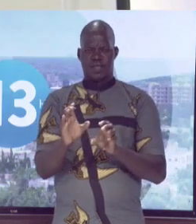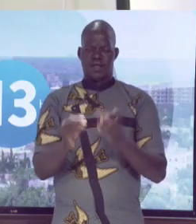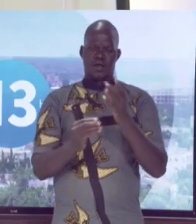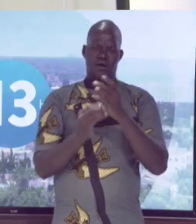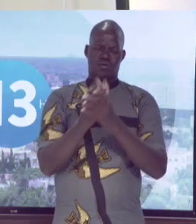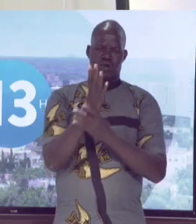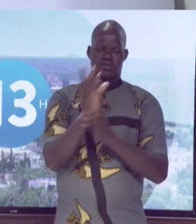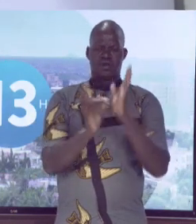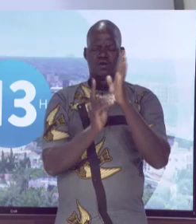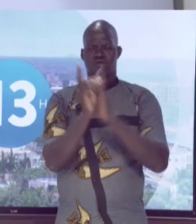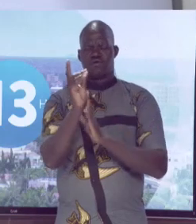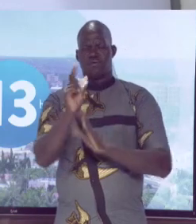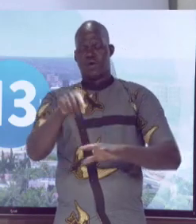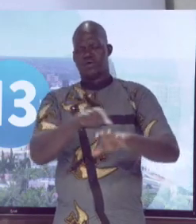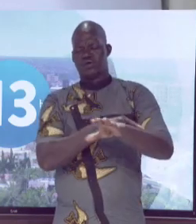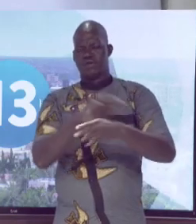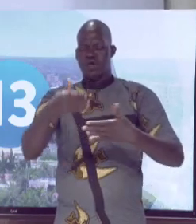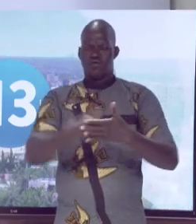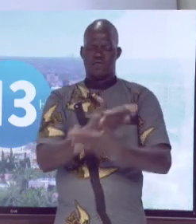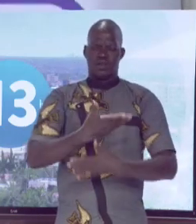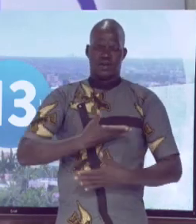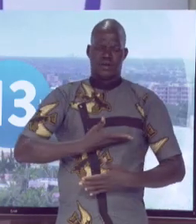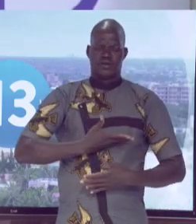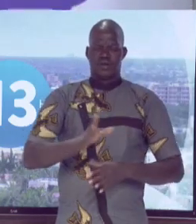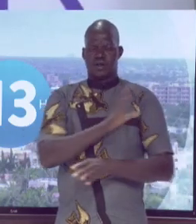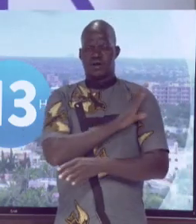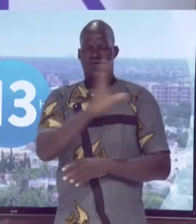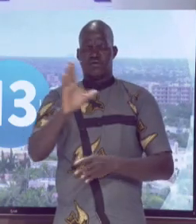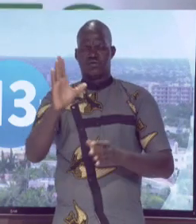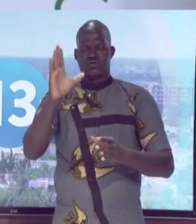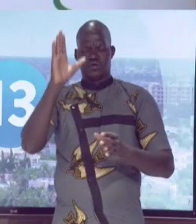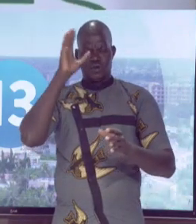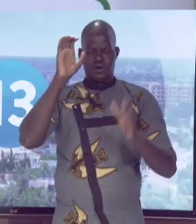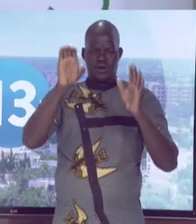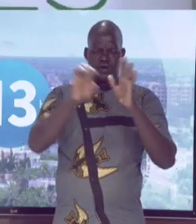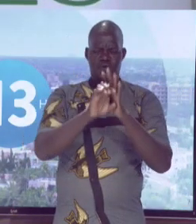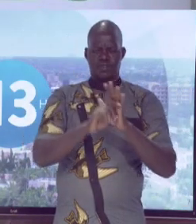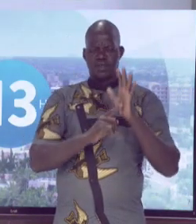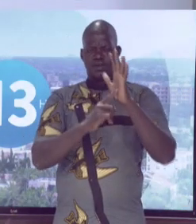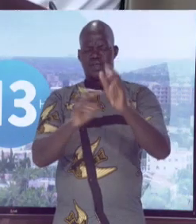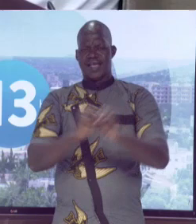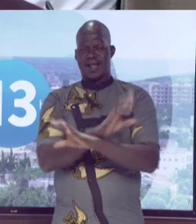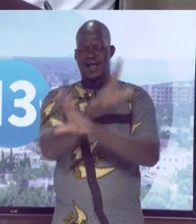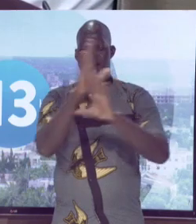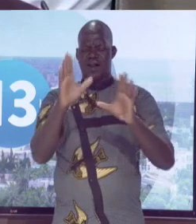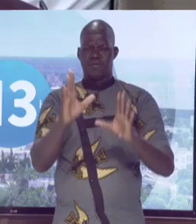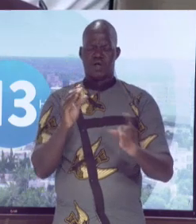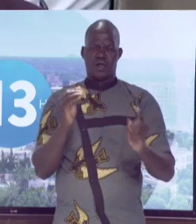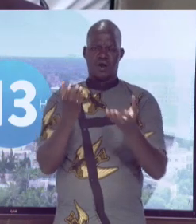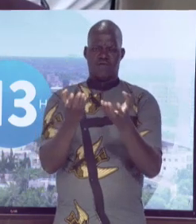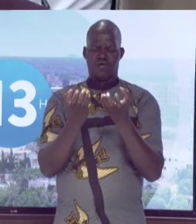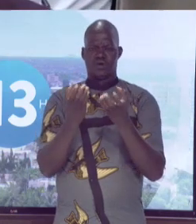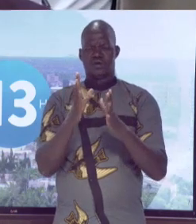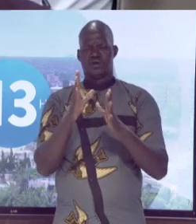et le développement durable. Cette nouvelle identité renforce l'image et indique clairement l'ambition de la